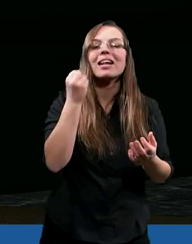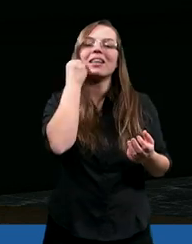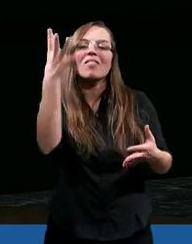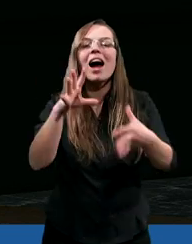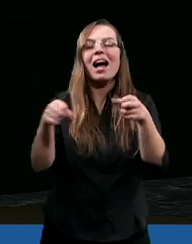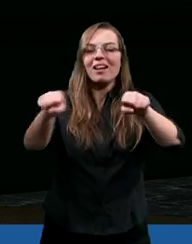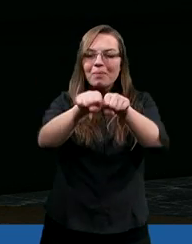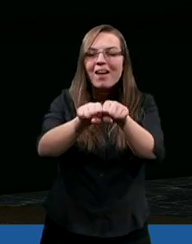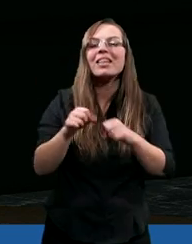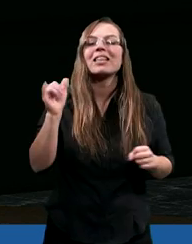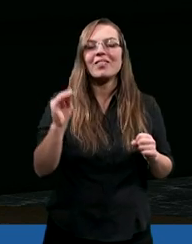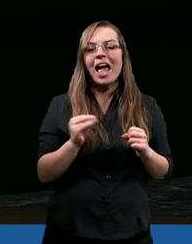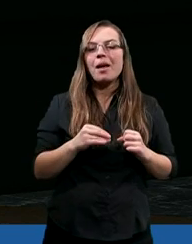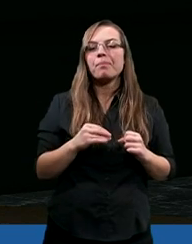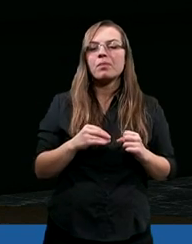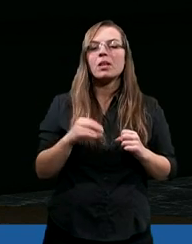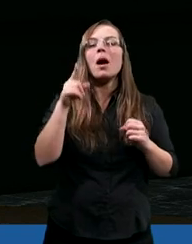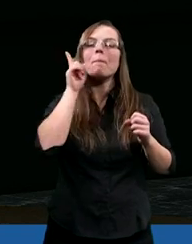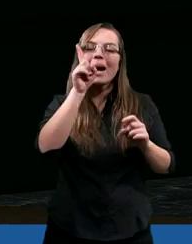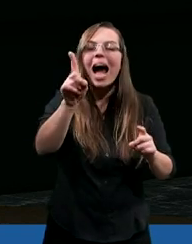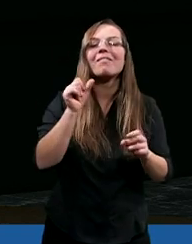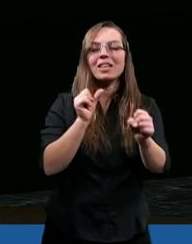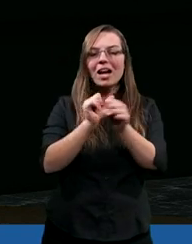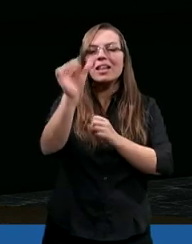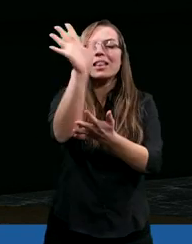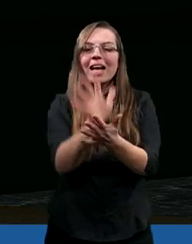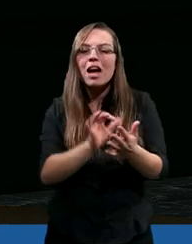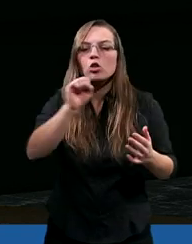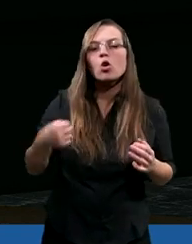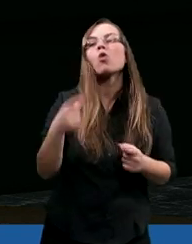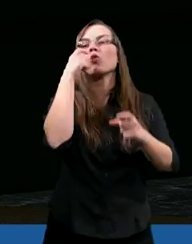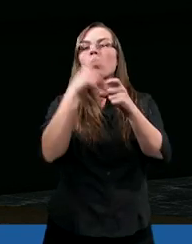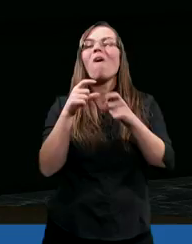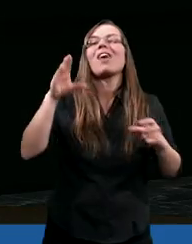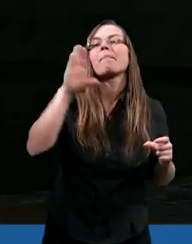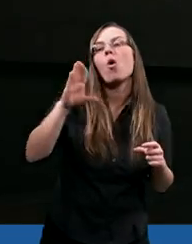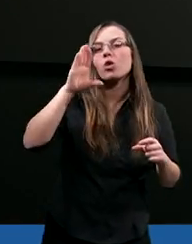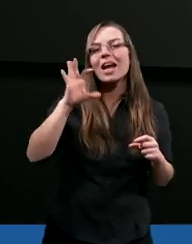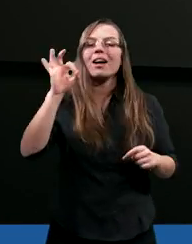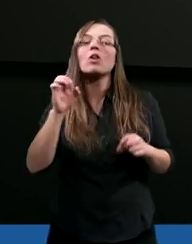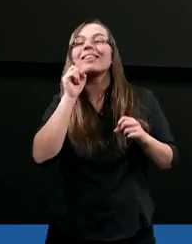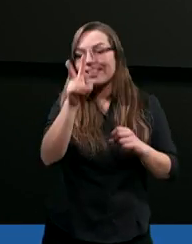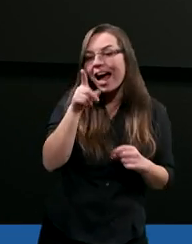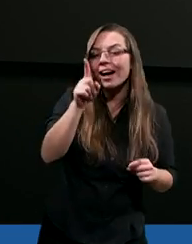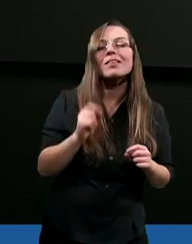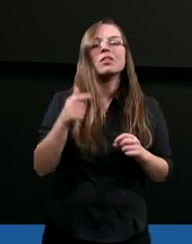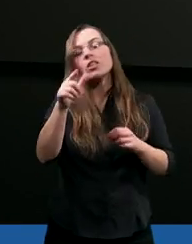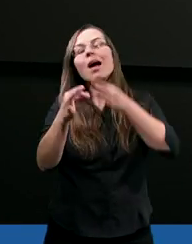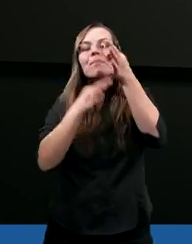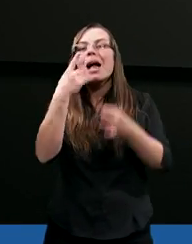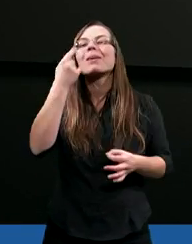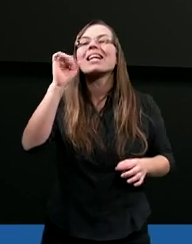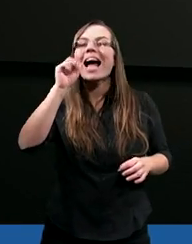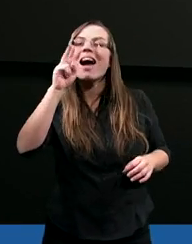sprawiedliwy wyrok. Prawda jest treścią Słowa Bożego. Tak, tak psalmista Dawid